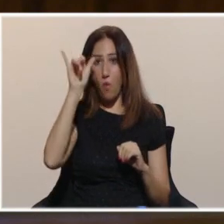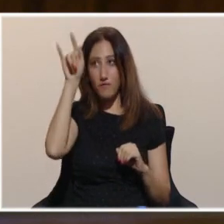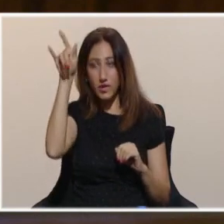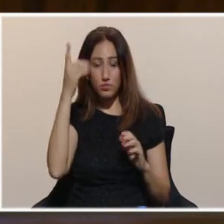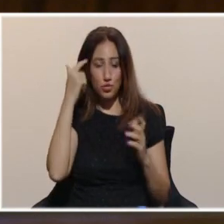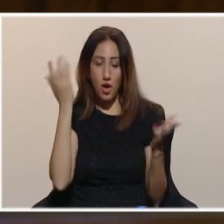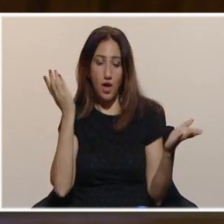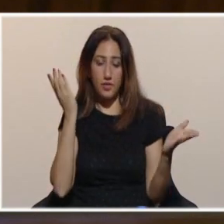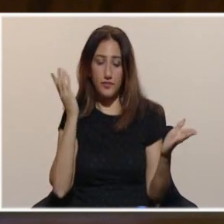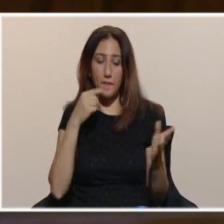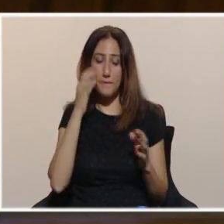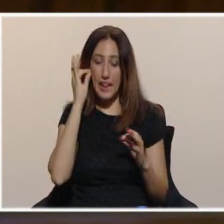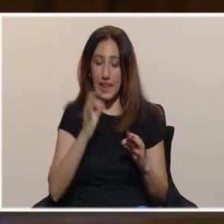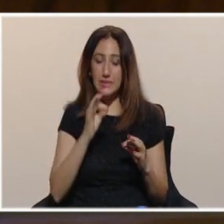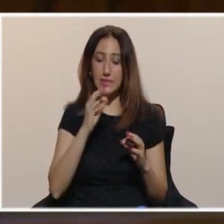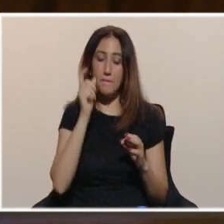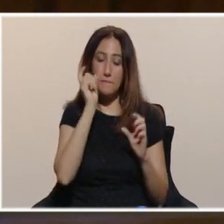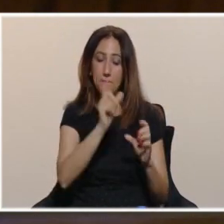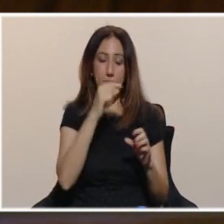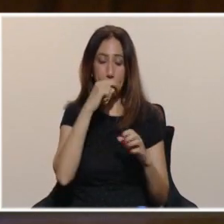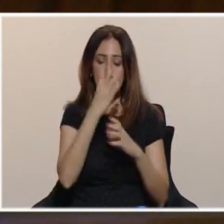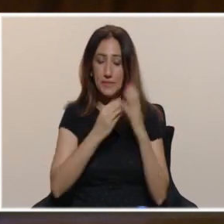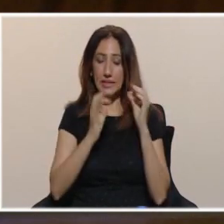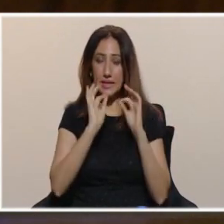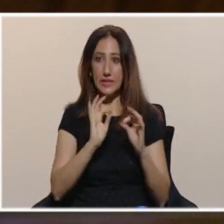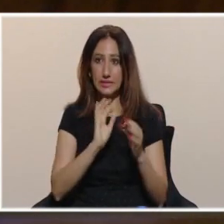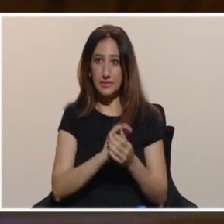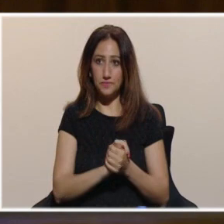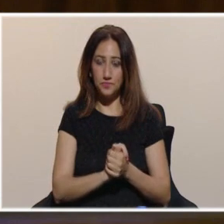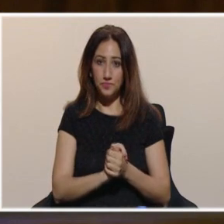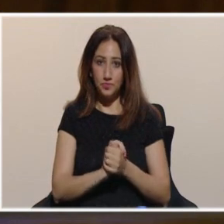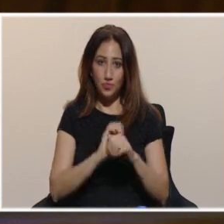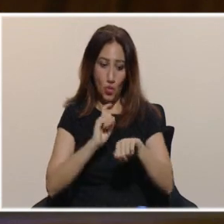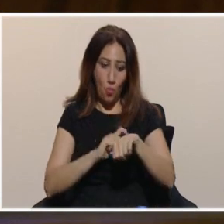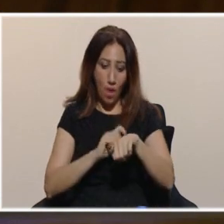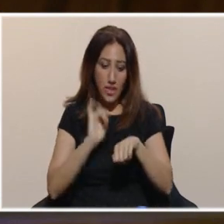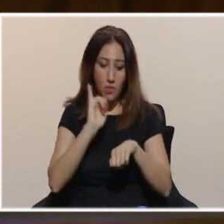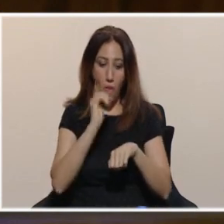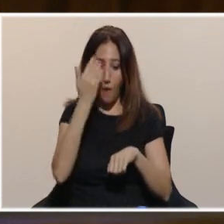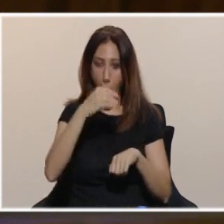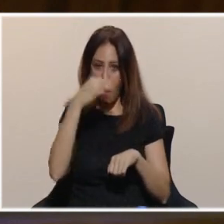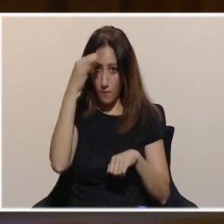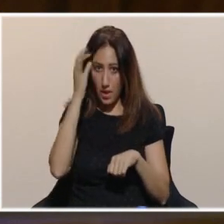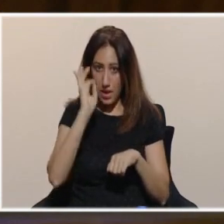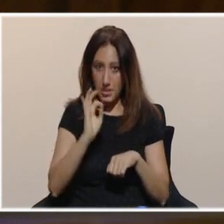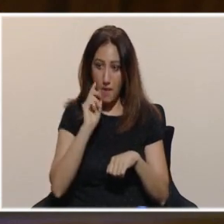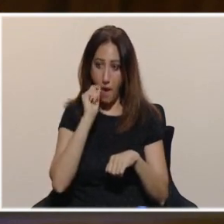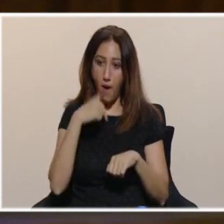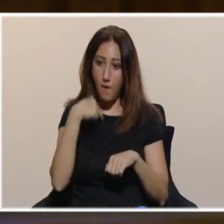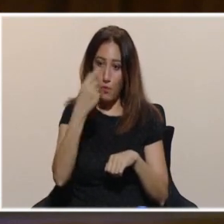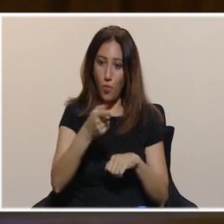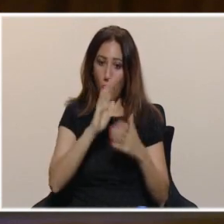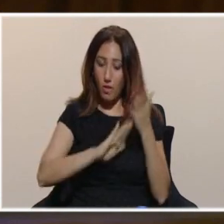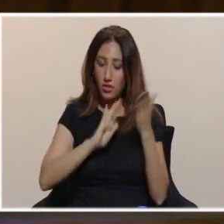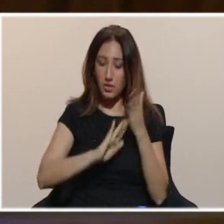انا بقول في لحظه مش ممكن الاب غير انه يقول انا اب وبنتي في